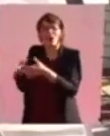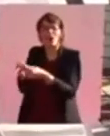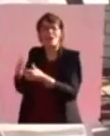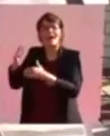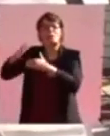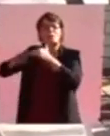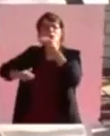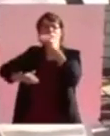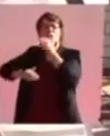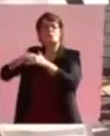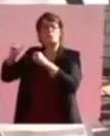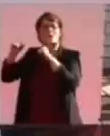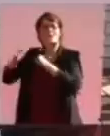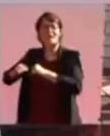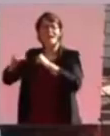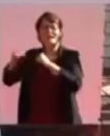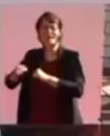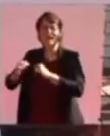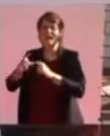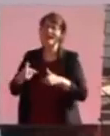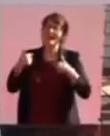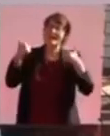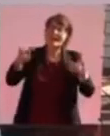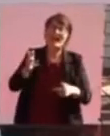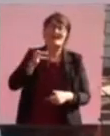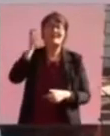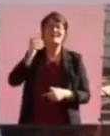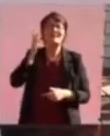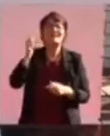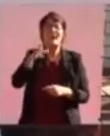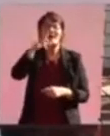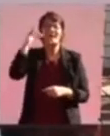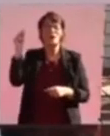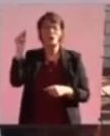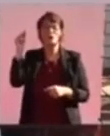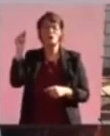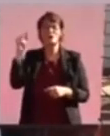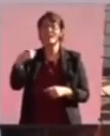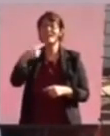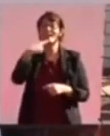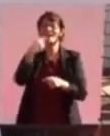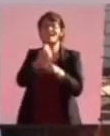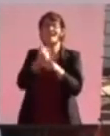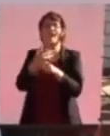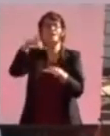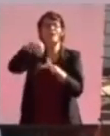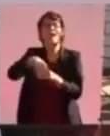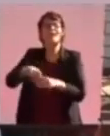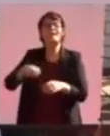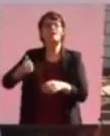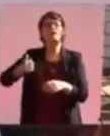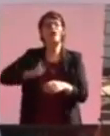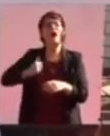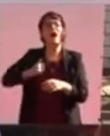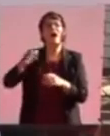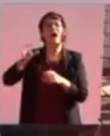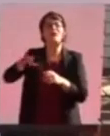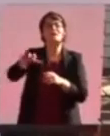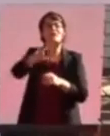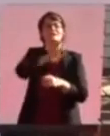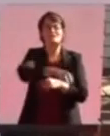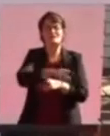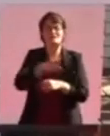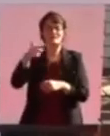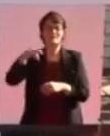dignità a quel pezzo di lavoro che si svolge dentro le agenzie perché non si può continuare a non considerare le